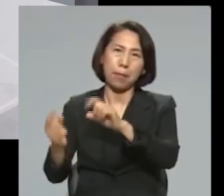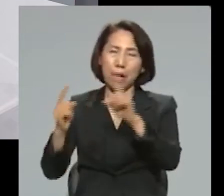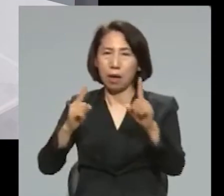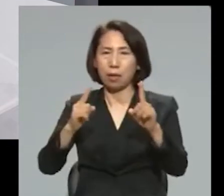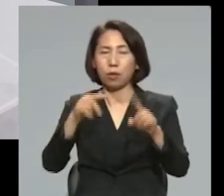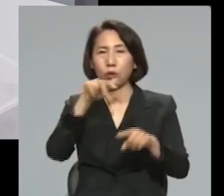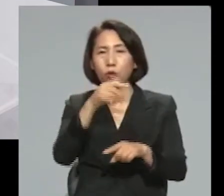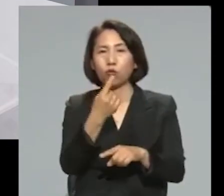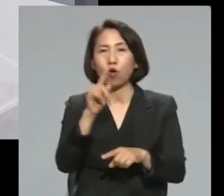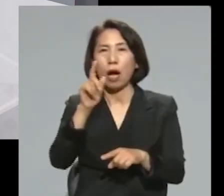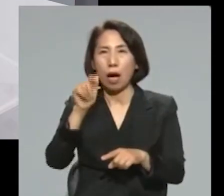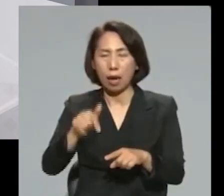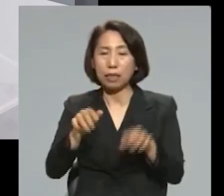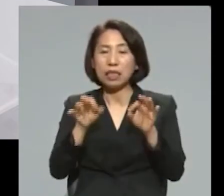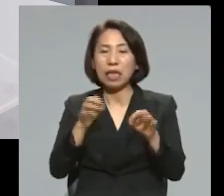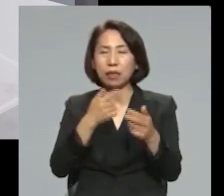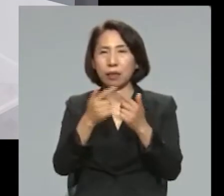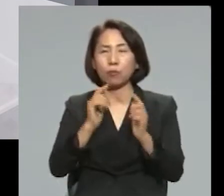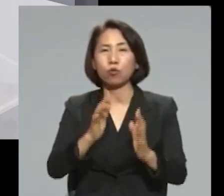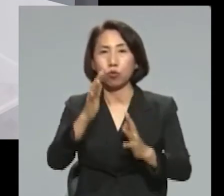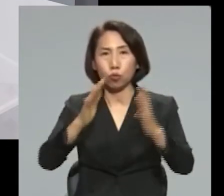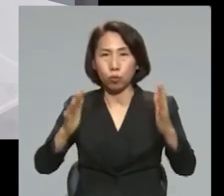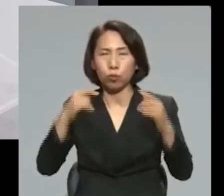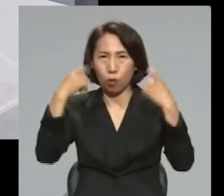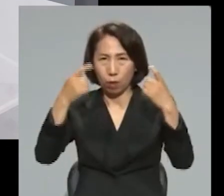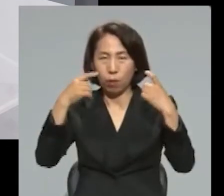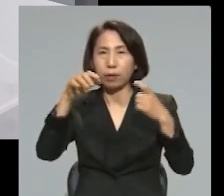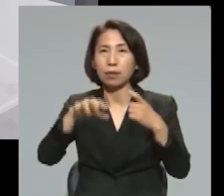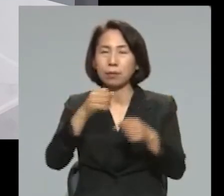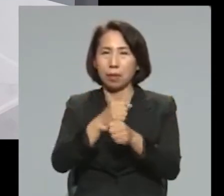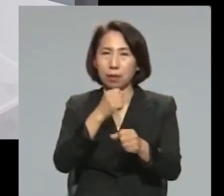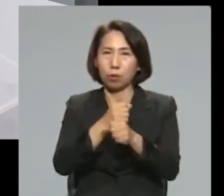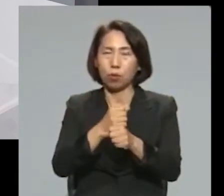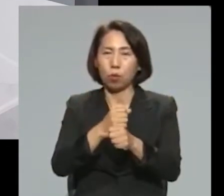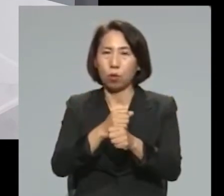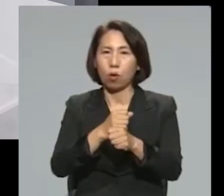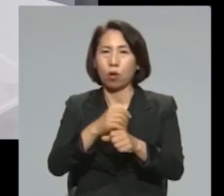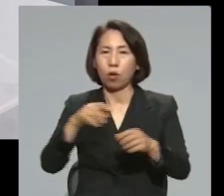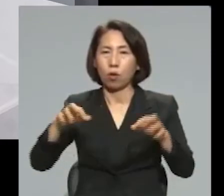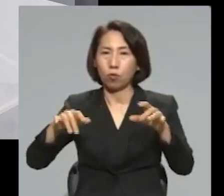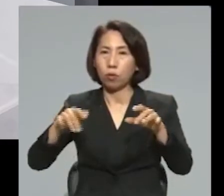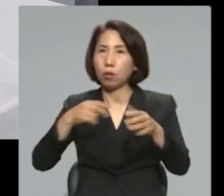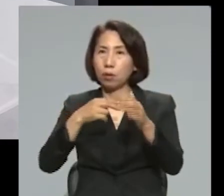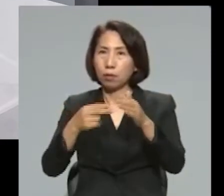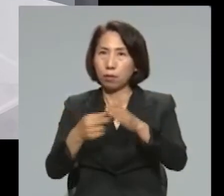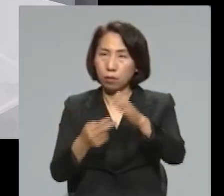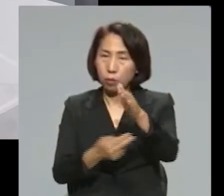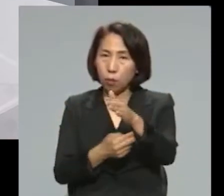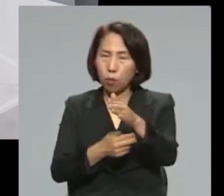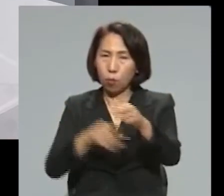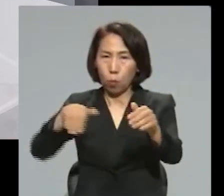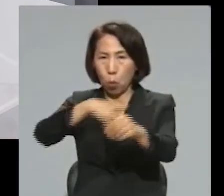관광지로 개발하고 우럭교 입구 관광객 공영주차장을 조성하겠습니다. 관내